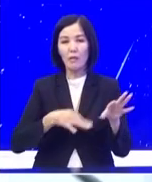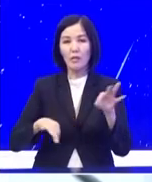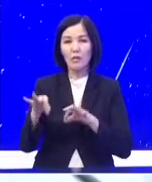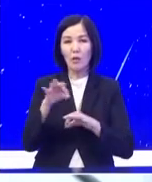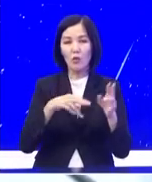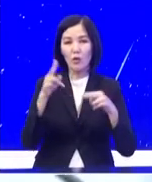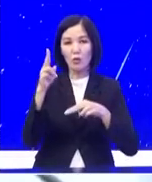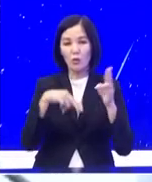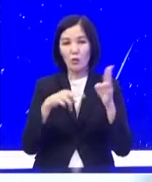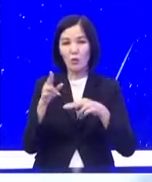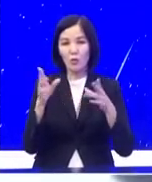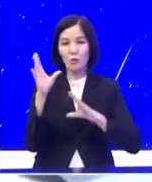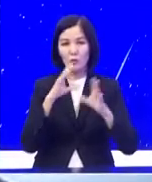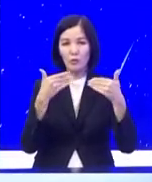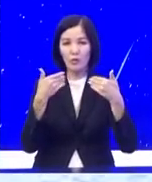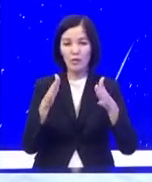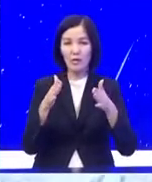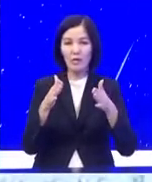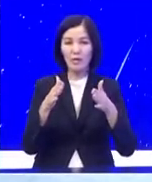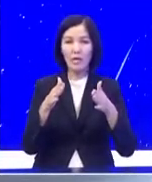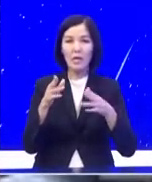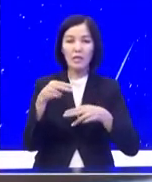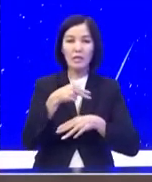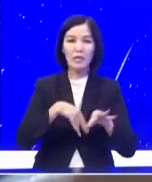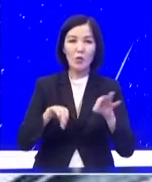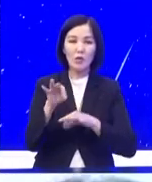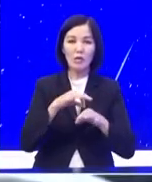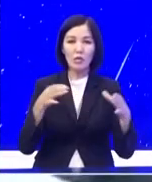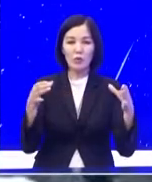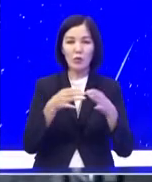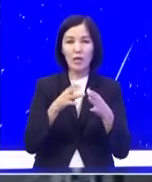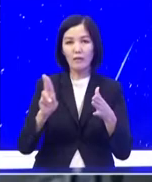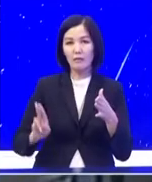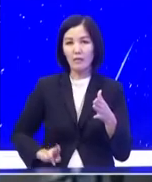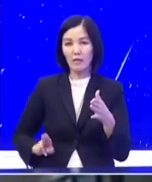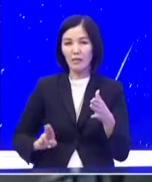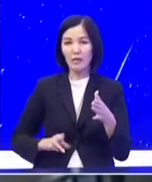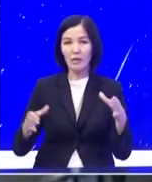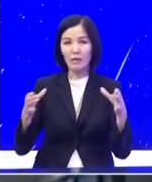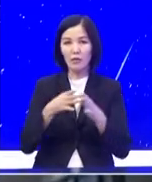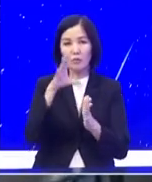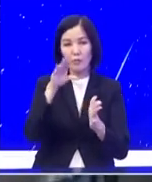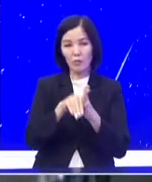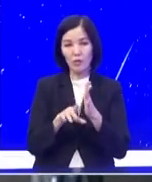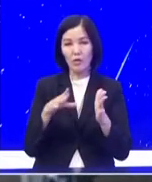түлегі, Қазақстан сәулетшілер одағының президенті, құрметті профессор, дизайнерлер одағының мүшесі болды.